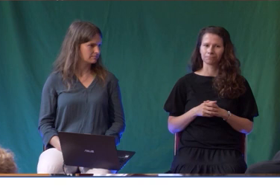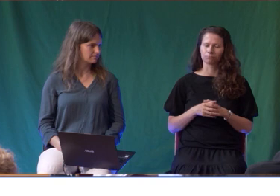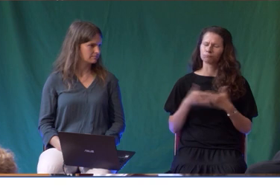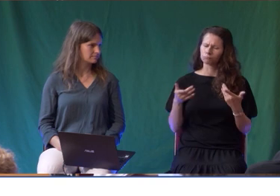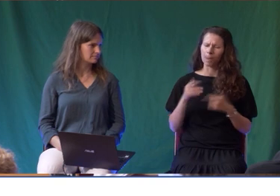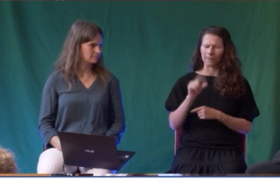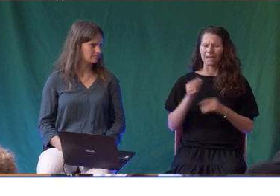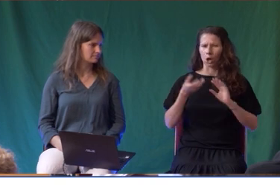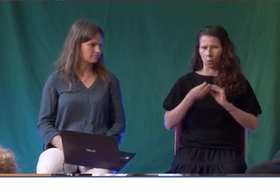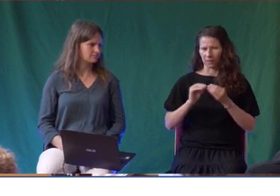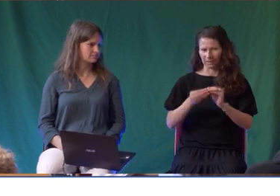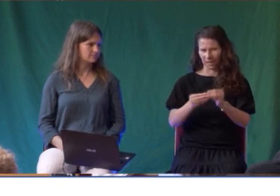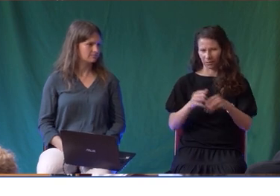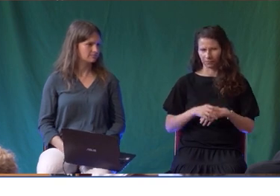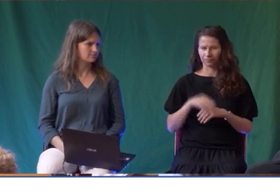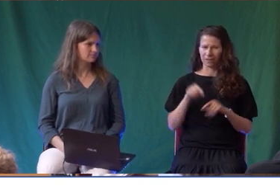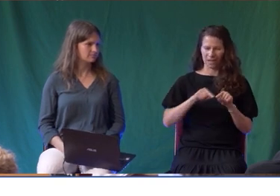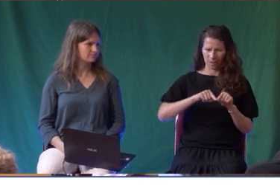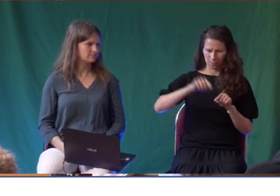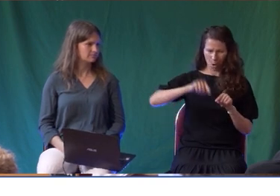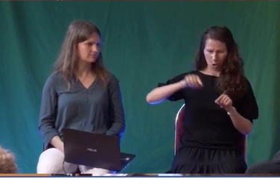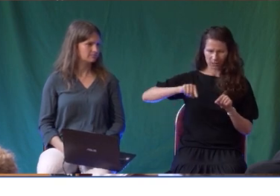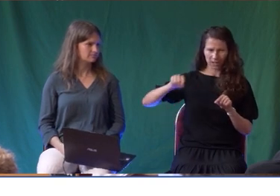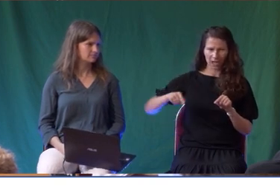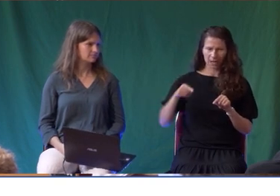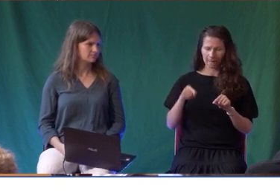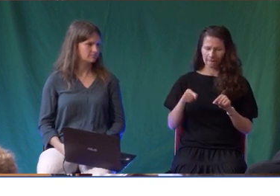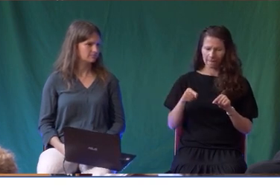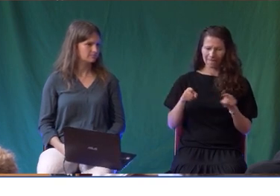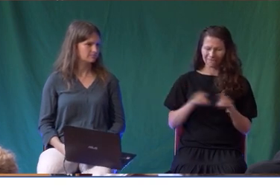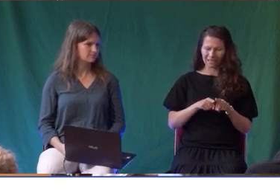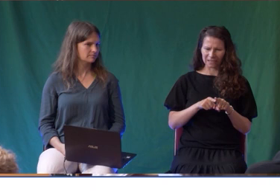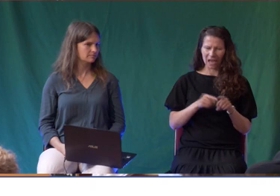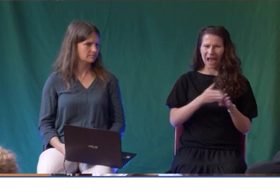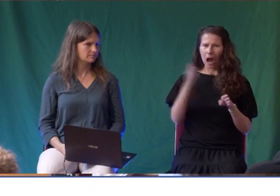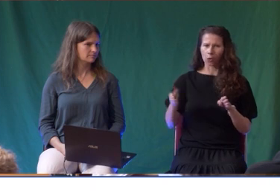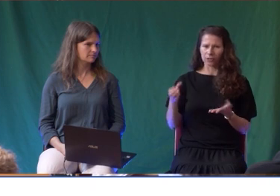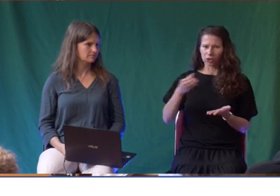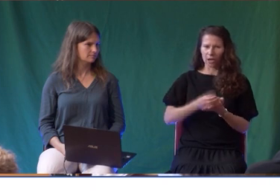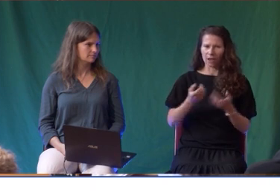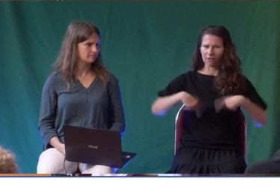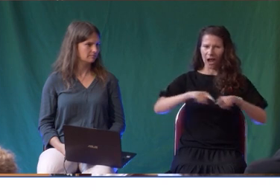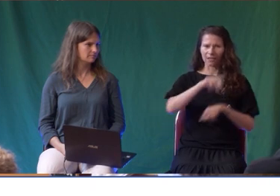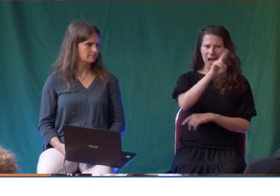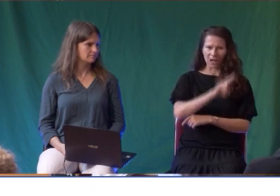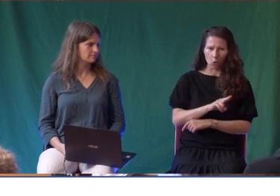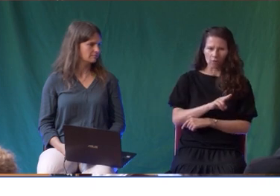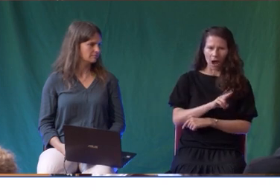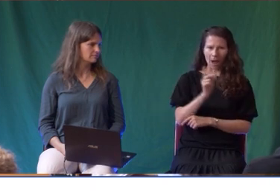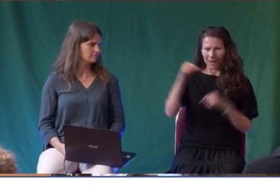kompliziert die Börse ist irgendwie die Außenstelle vom Verein Hannover in Sachsen